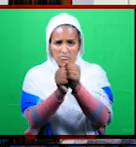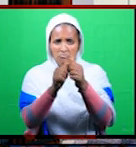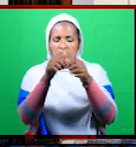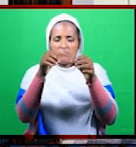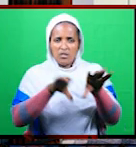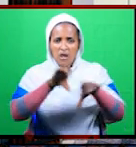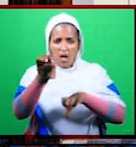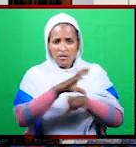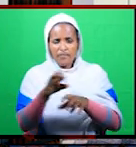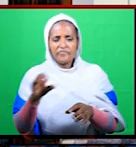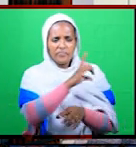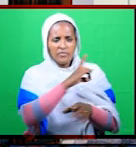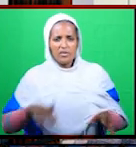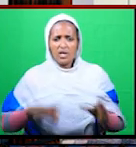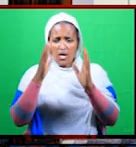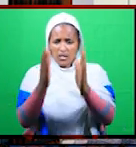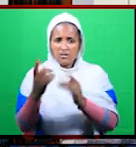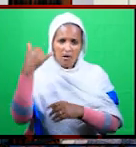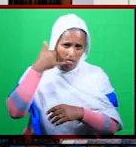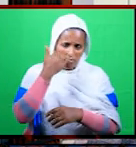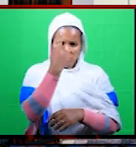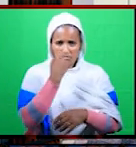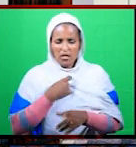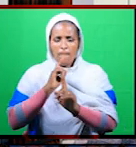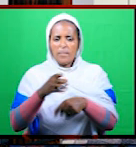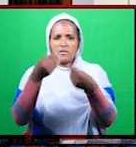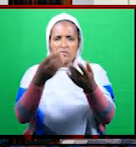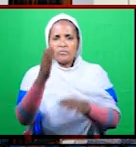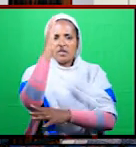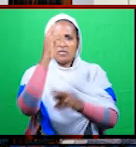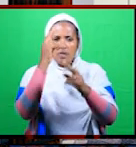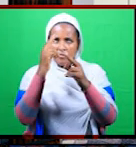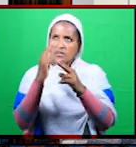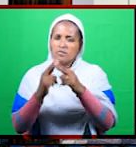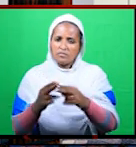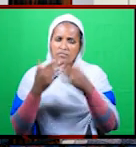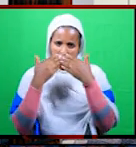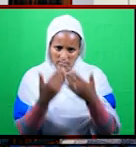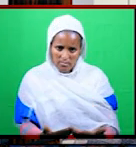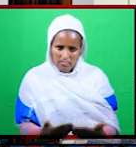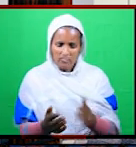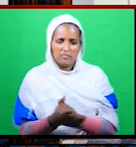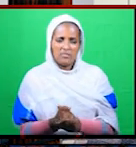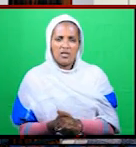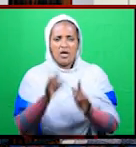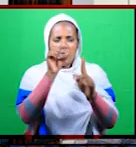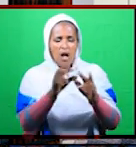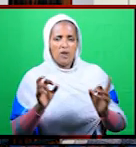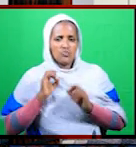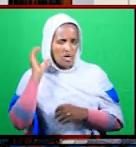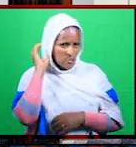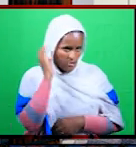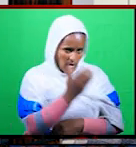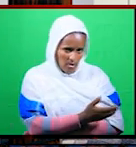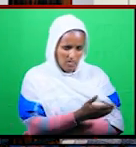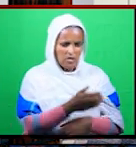ውይይት እንድናደርግና ለከምእመናን ለተነሱ ጥያቄዎች ምላሽ ስለሰጣችሁን በእግዚአብሔር ስም እናመሰግናለን። ቃለ